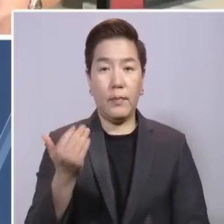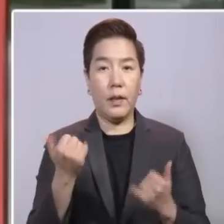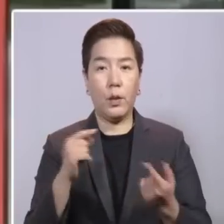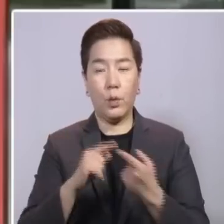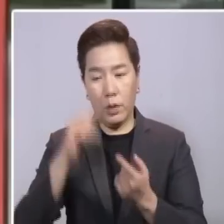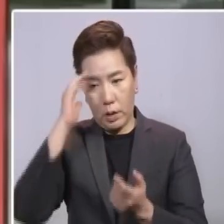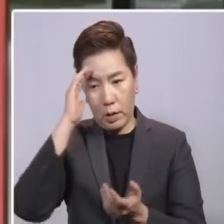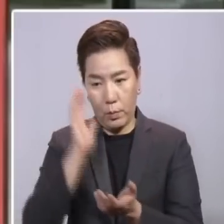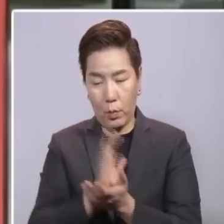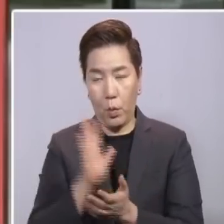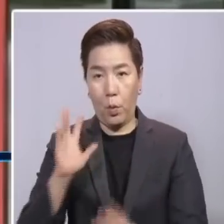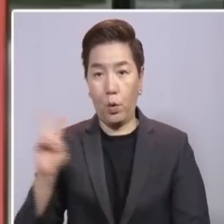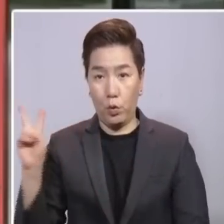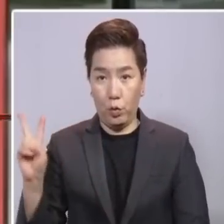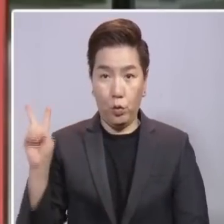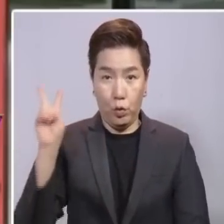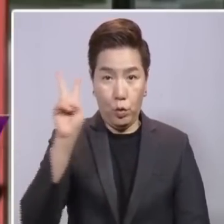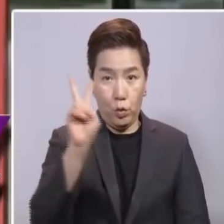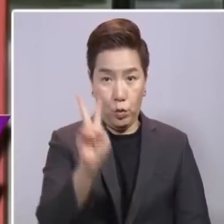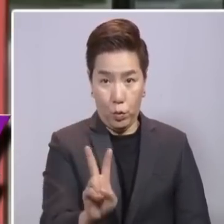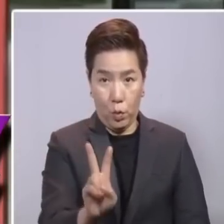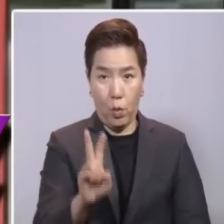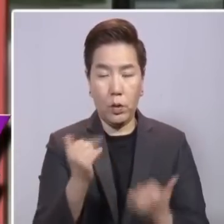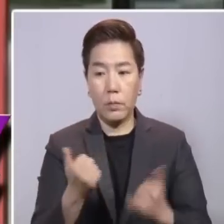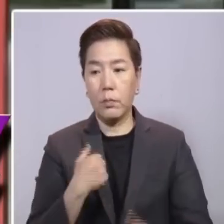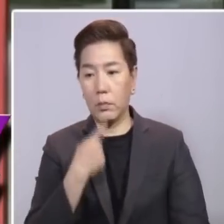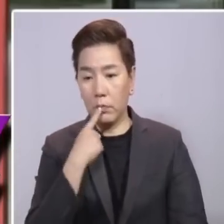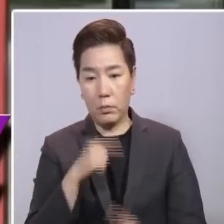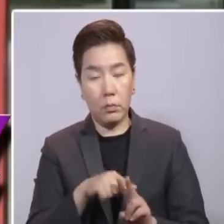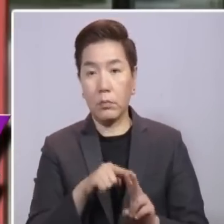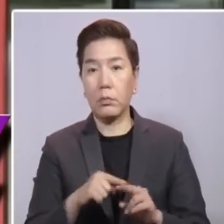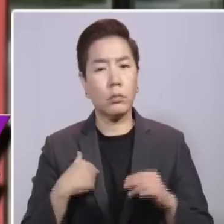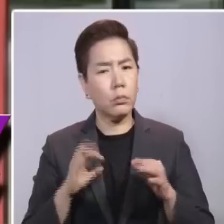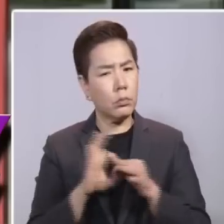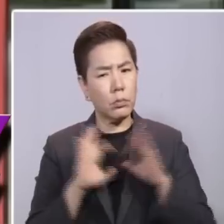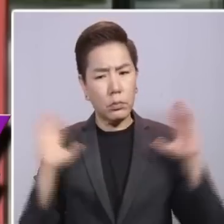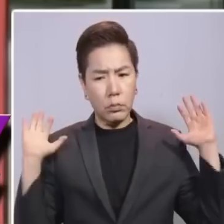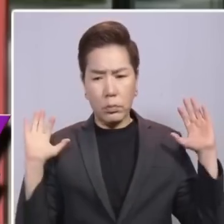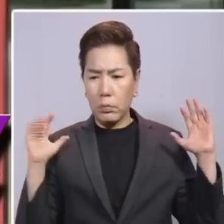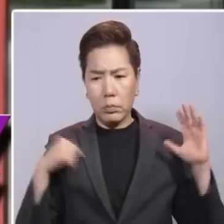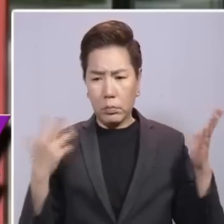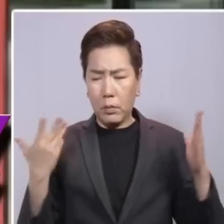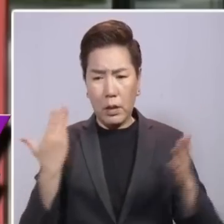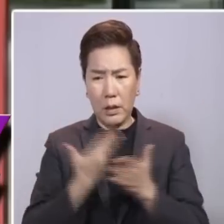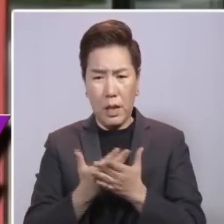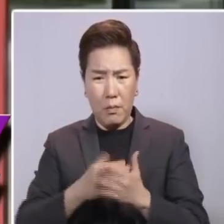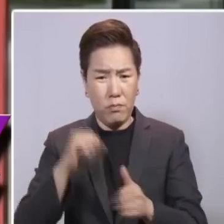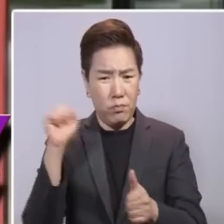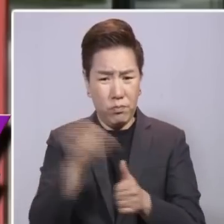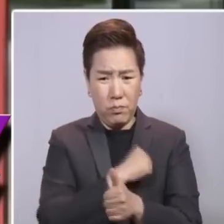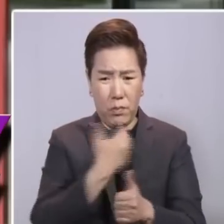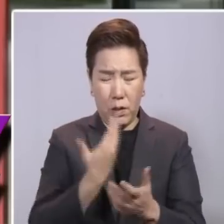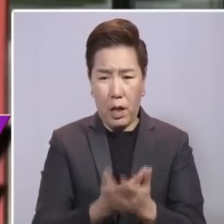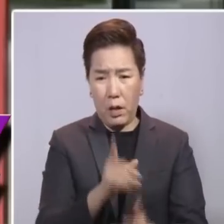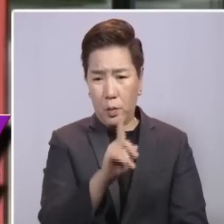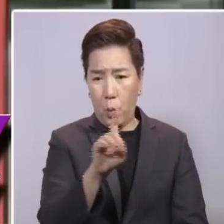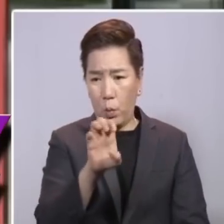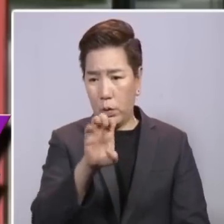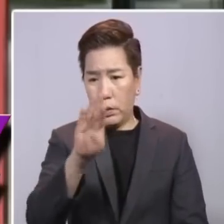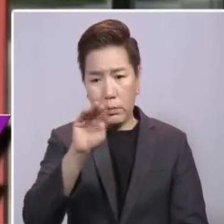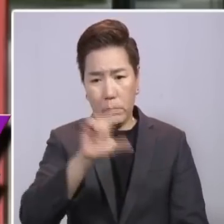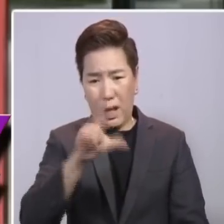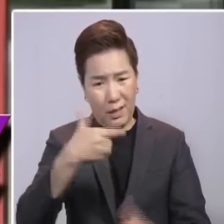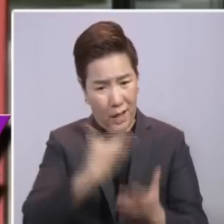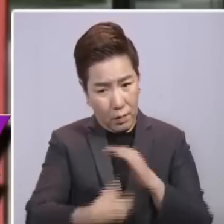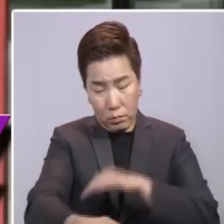ำรวจ2นายที่เดินทางมาในวันนี้ยืนยันนะครับว่าไม่มีส่วนเกี่ยวข้องกับการตบทรัพย์เว็บพนันจำนวน140ล้านบาทนะครับ